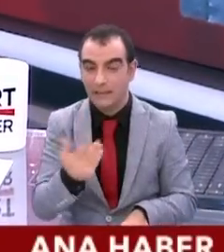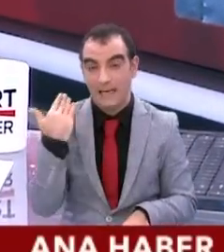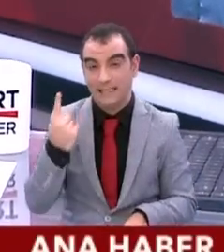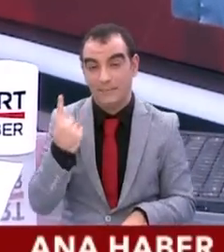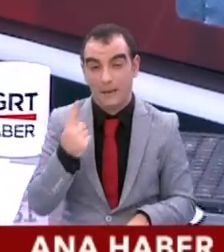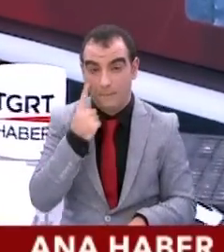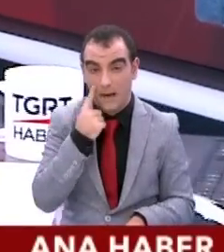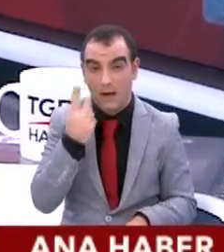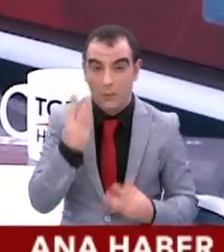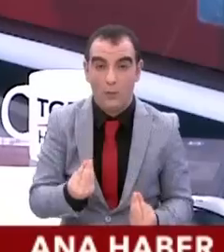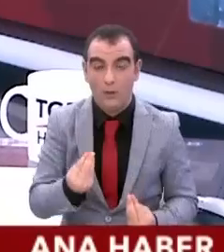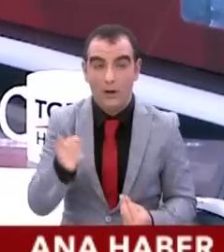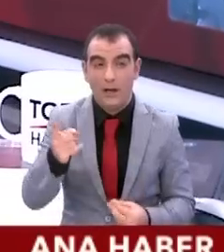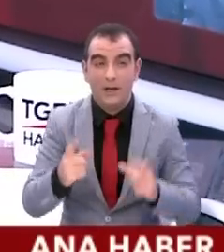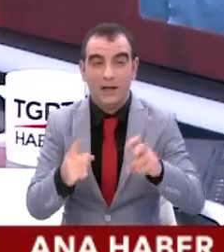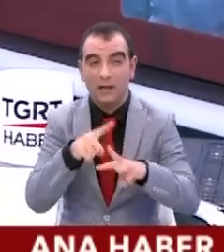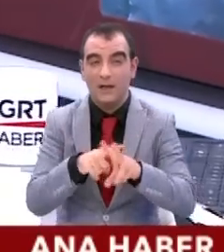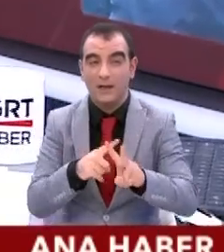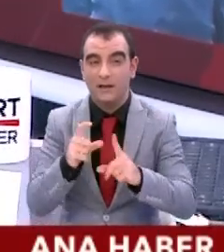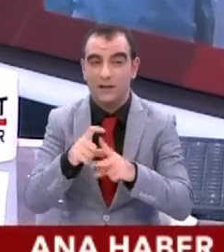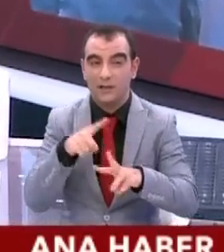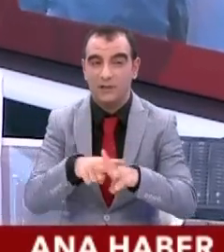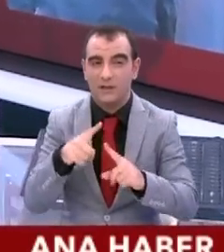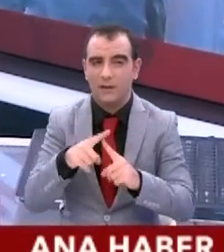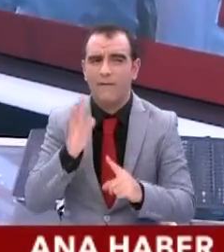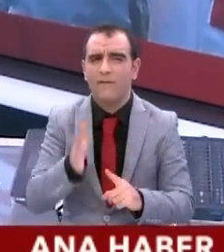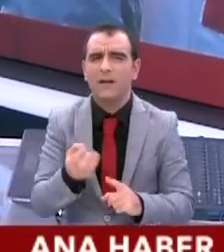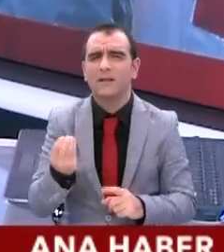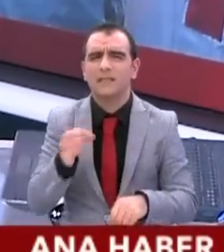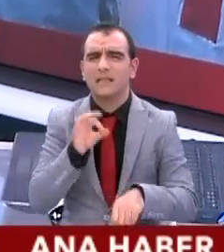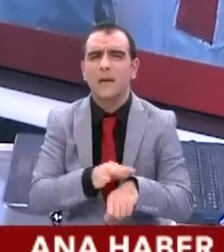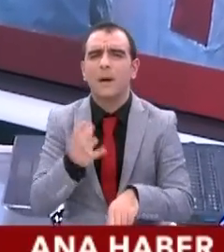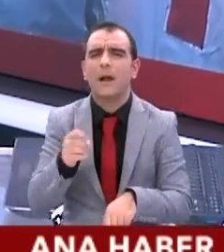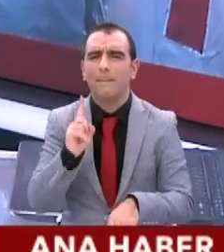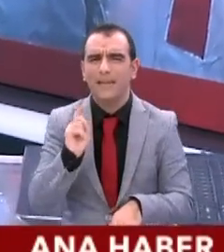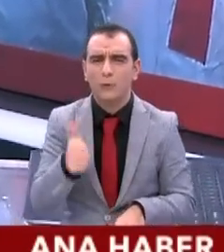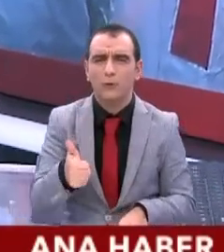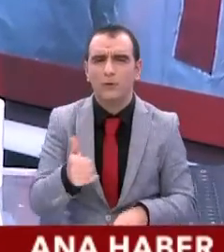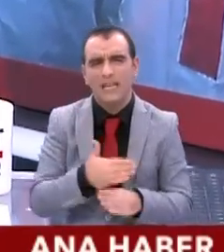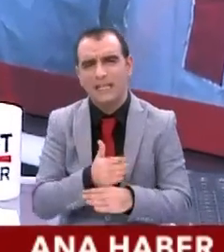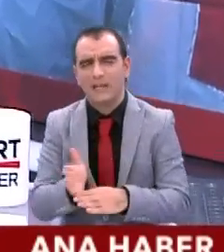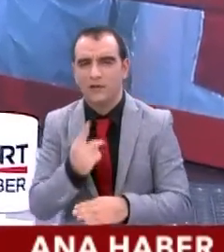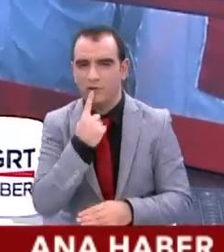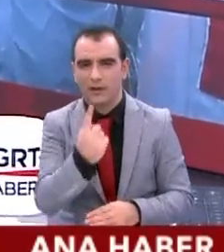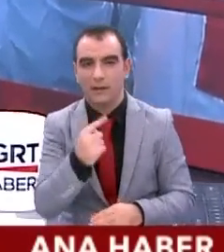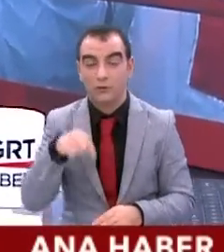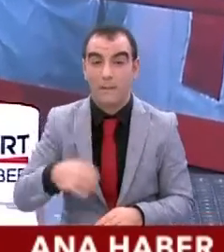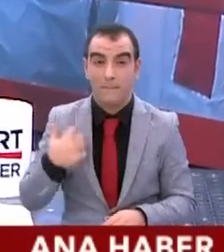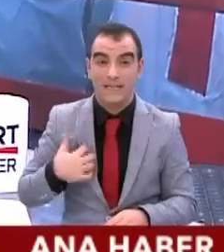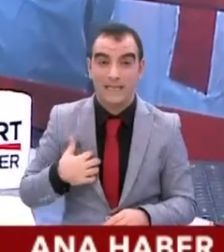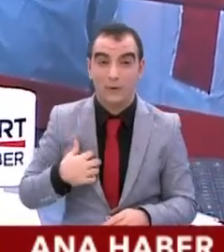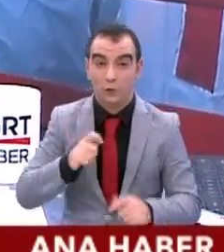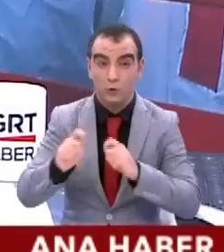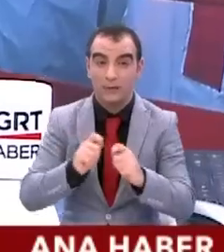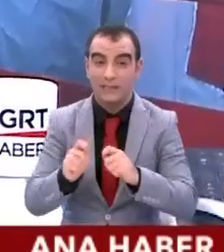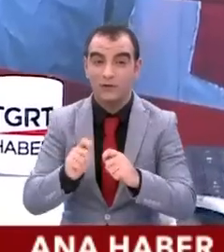bakan olduğu için Ee Cevdet Bey'e Sayın Bakan dedim yok dedi Çok fazla vakit almaz bir günde geçecek zaten şu anda Pazartesiden itibaren